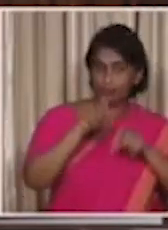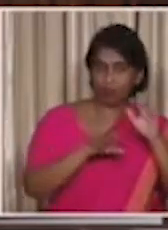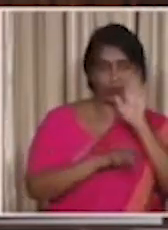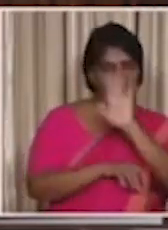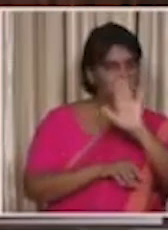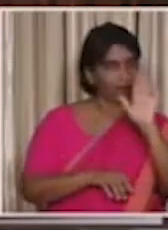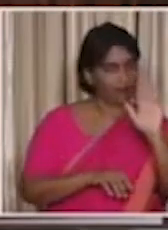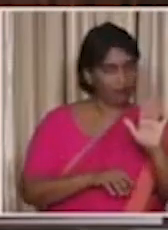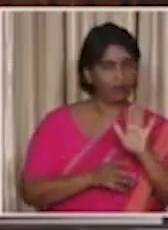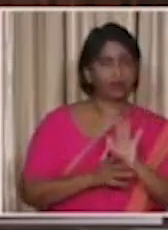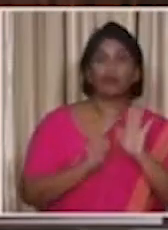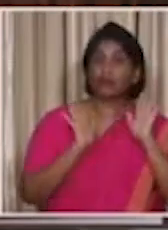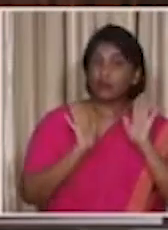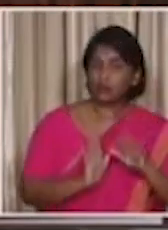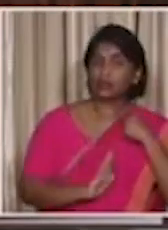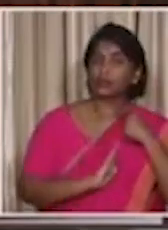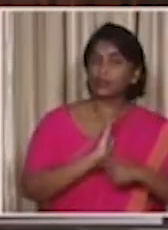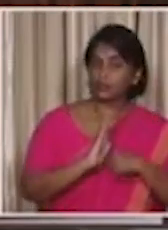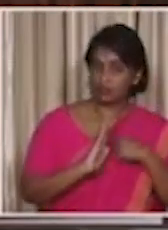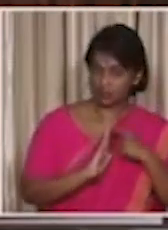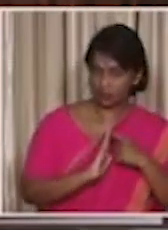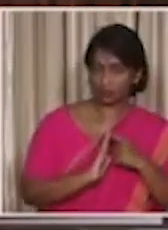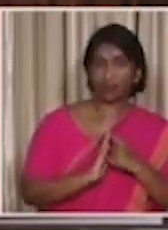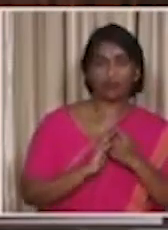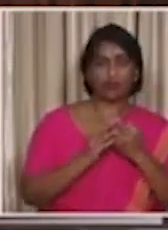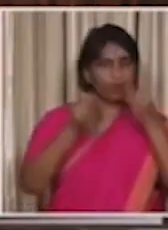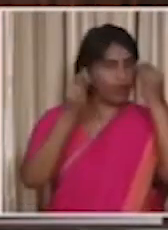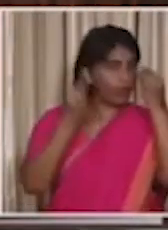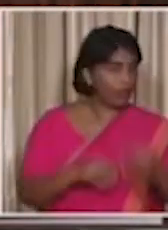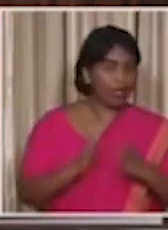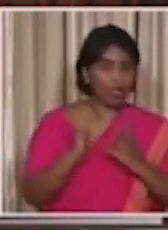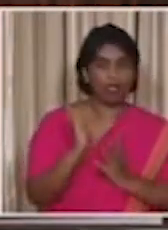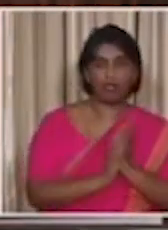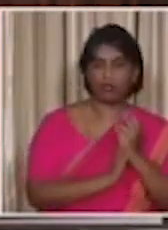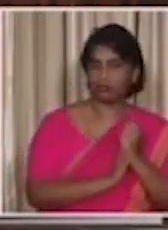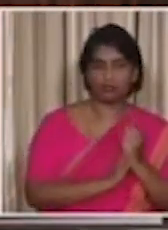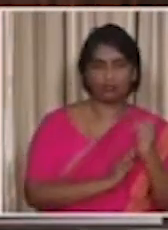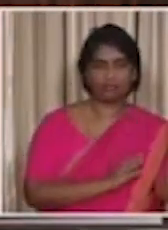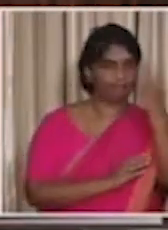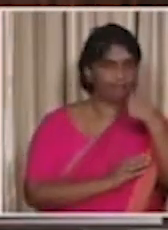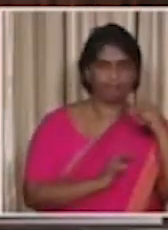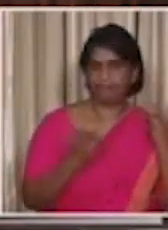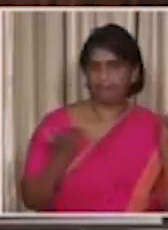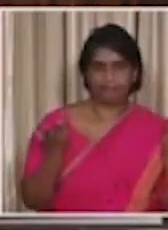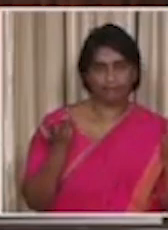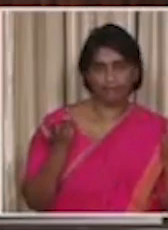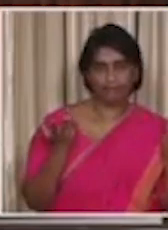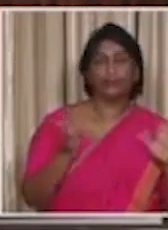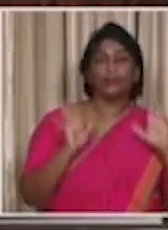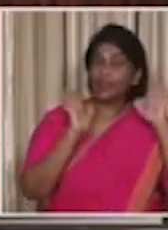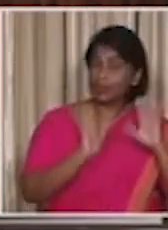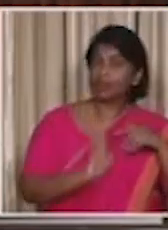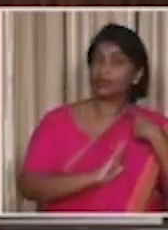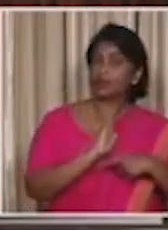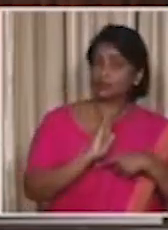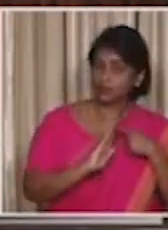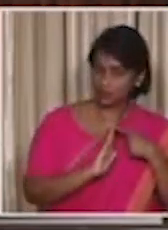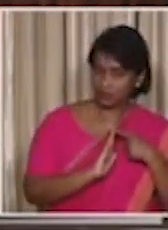තිබෙනවා. නමුත් ශ්‍රී ලංකාව ආරාජ්‍යක කිරීමේ අයිතිය කිසිවෙකුට නැහැ.